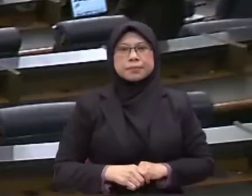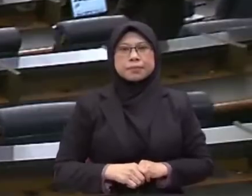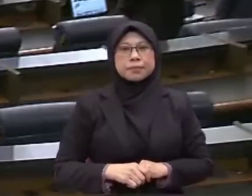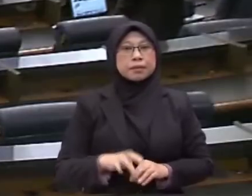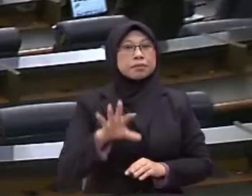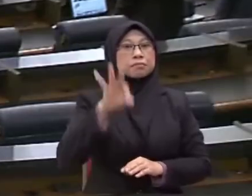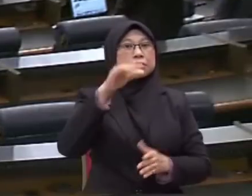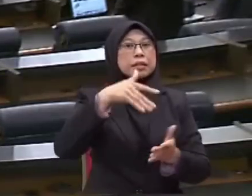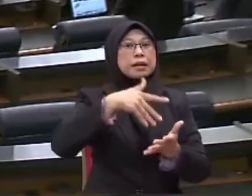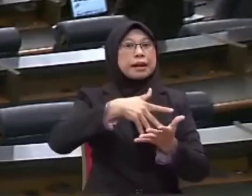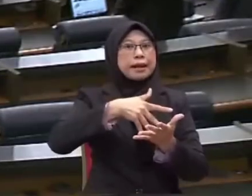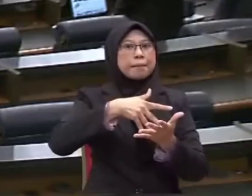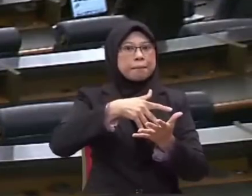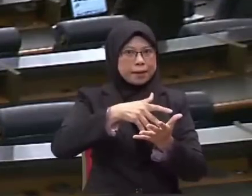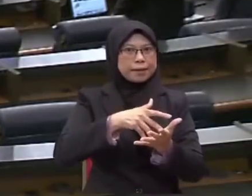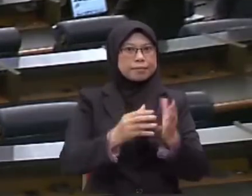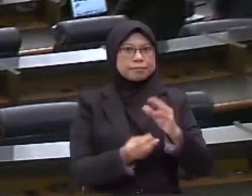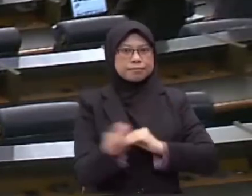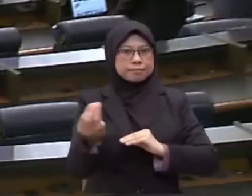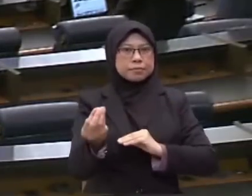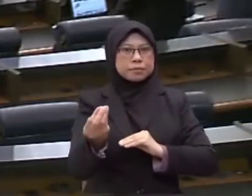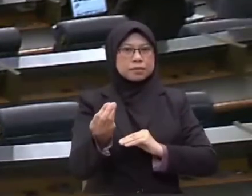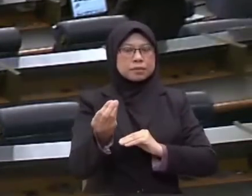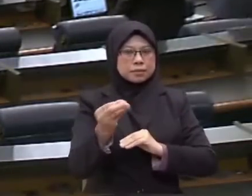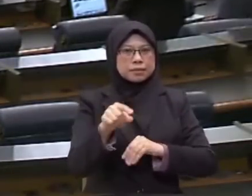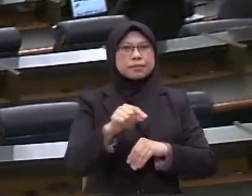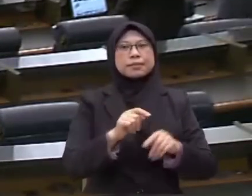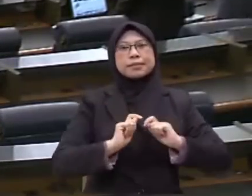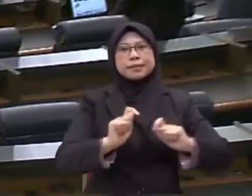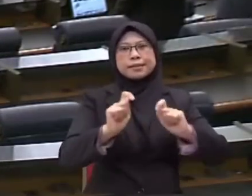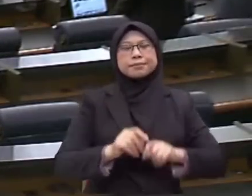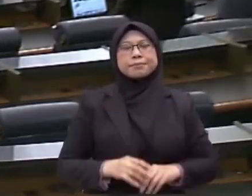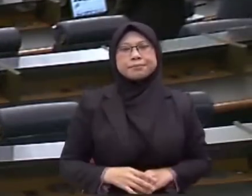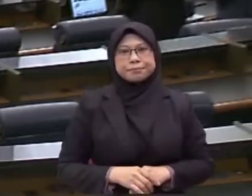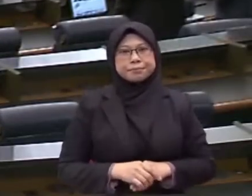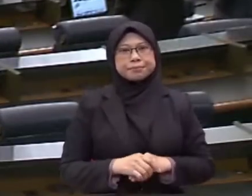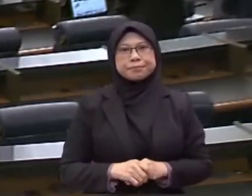Bahas, bahas. Takut, orang takut.